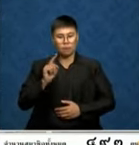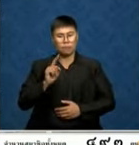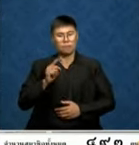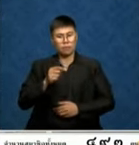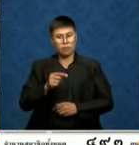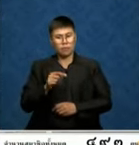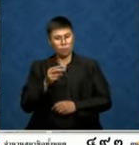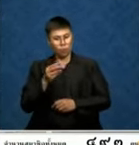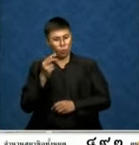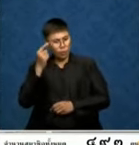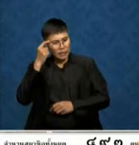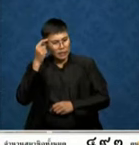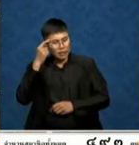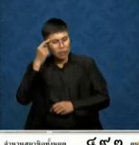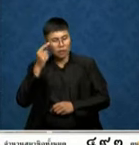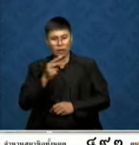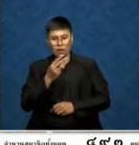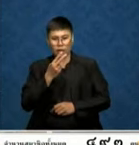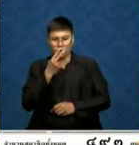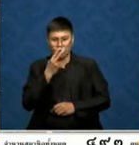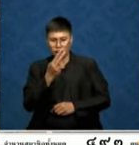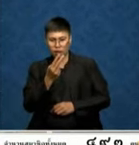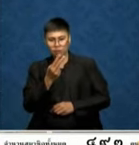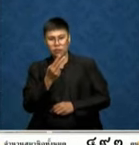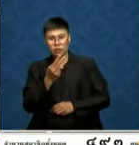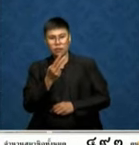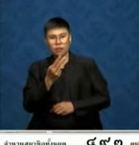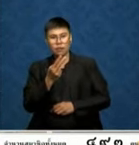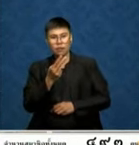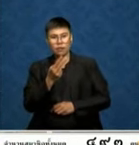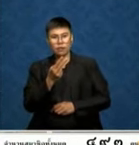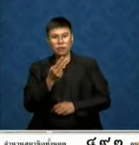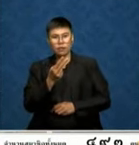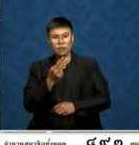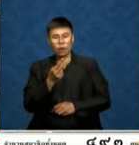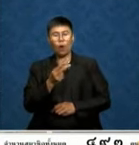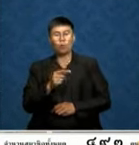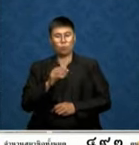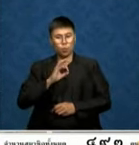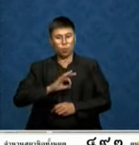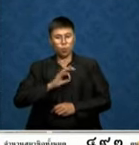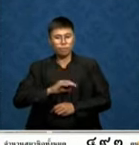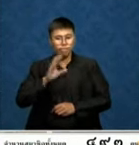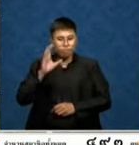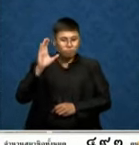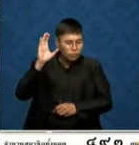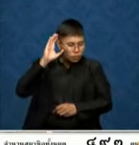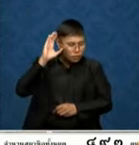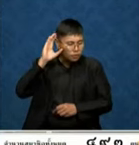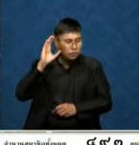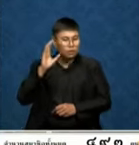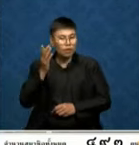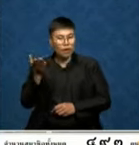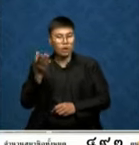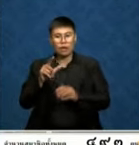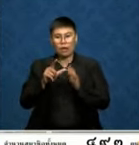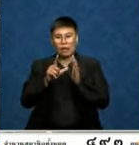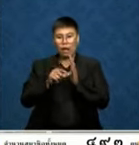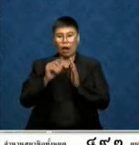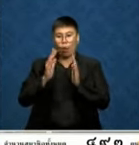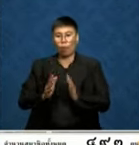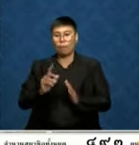ศาสตร์ที่ได้เห็นทิศทางและเกิดความเชื่อมั่นครับว่าภายใต้การนำของท่านเลขาท่านใ